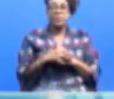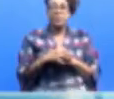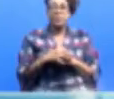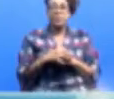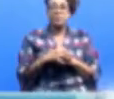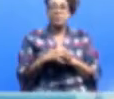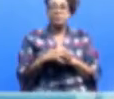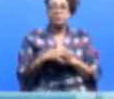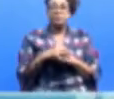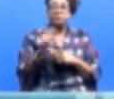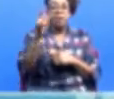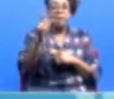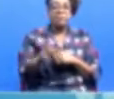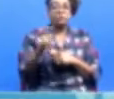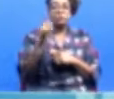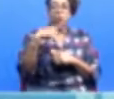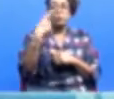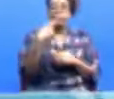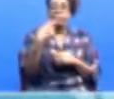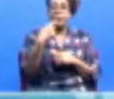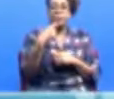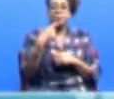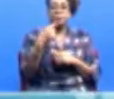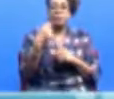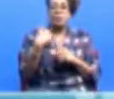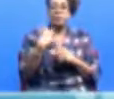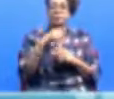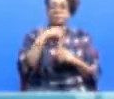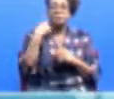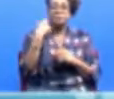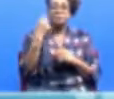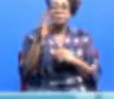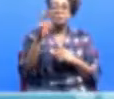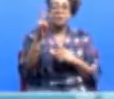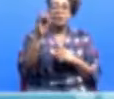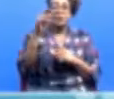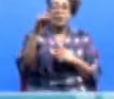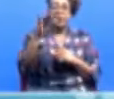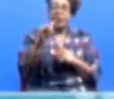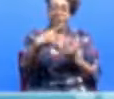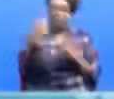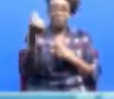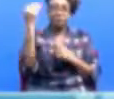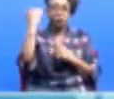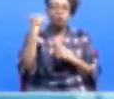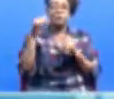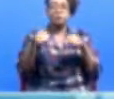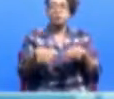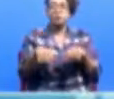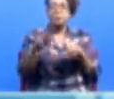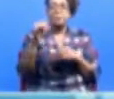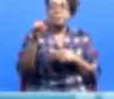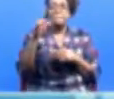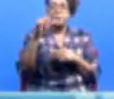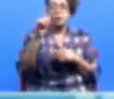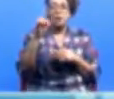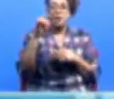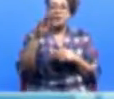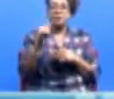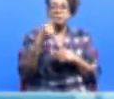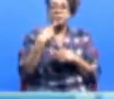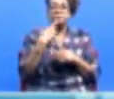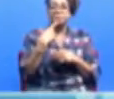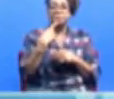mmoja wa kesi ya kifo cha mkurugenzi wa kampuni ya Marekani ya Pepsi William Mutilangi amefikishwa mahakamani leo. Bakari Mulanda ameshtakiwa kwa kosa